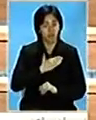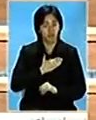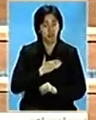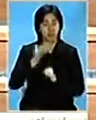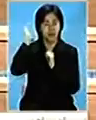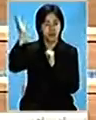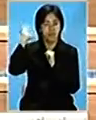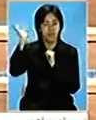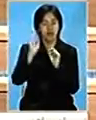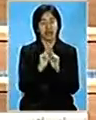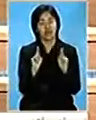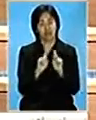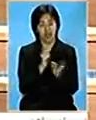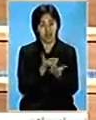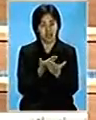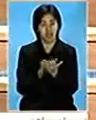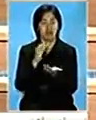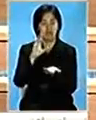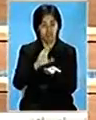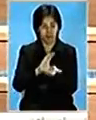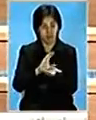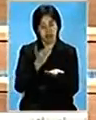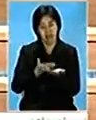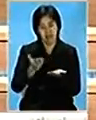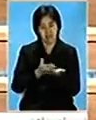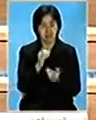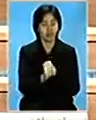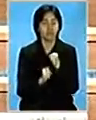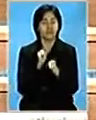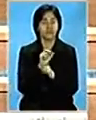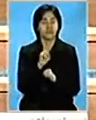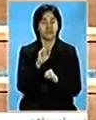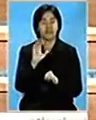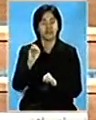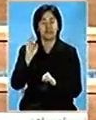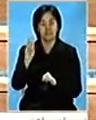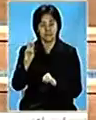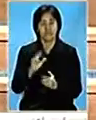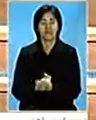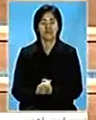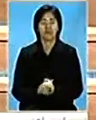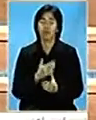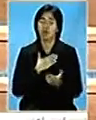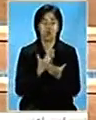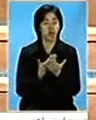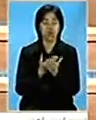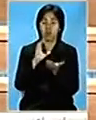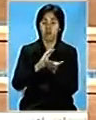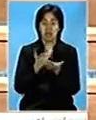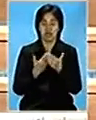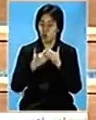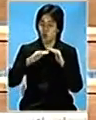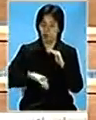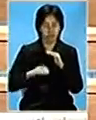กกรรมาธิการงบประมาณรายจ่ายประจำปี2556เราไม่ปรับลดงบประมาณของท่านเลยแม้แต่สลึ